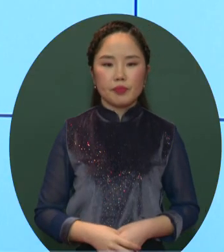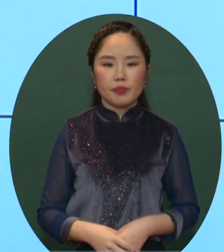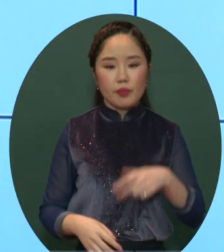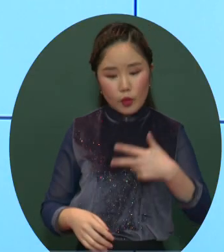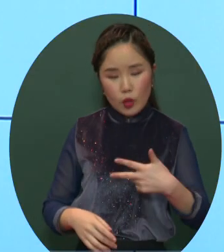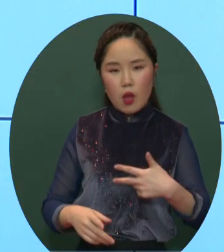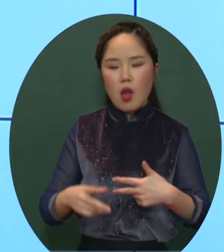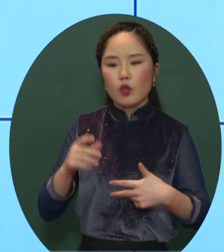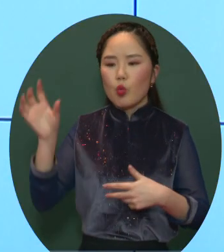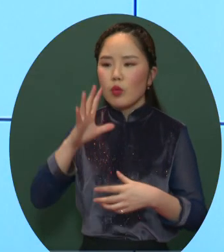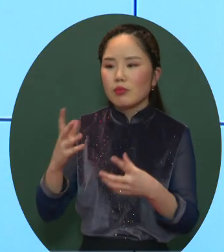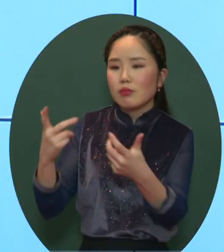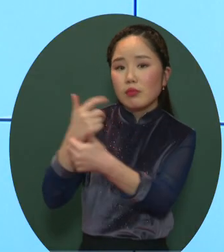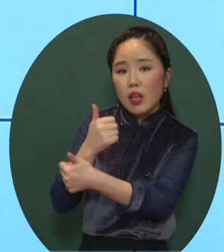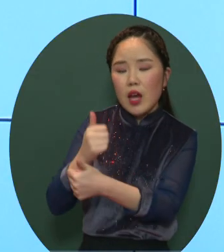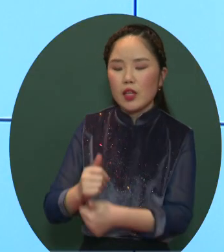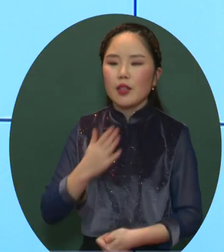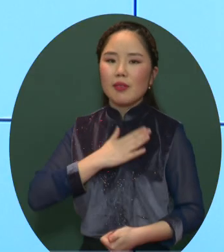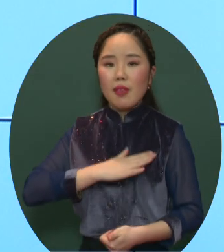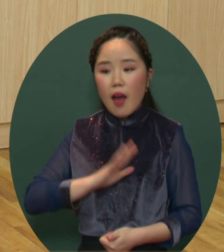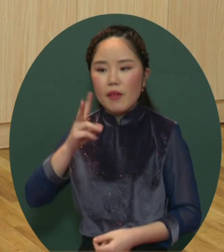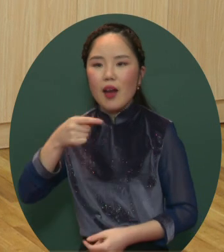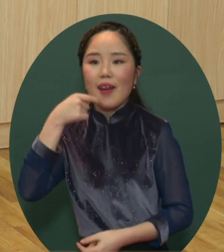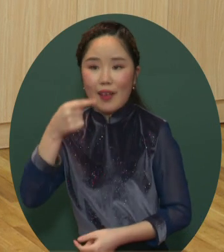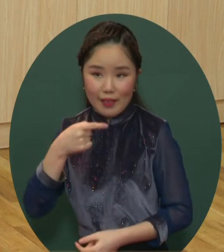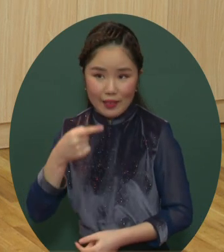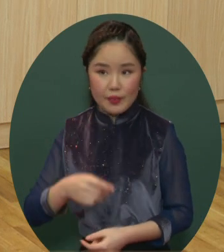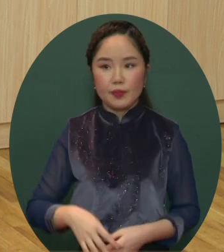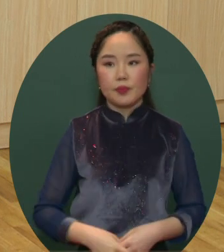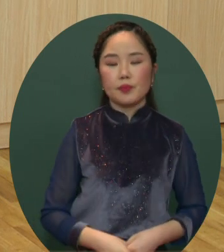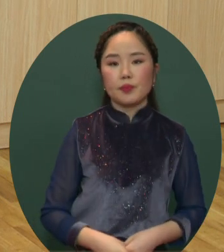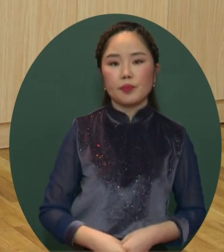Эвийг эрхэмлэж айдуу зөөлөн үг өгүүлэх.